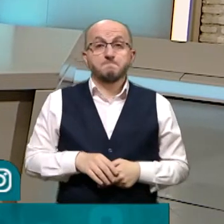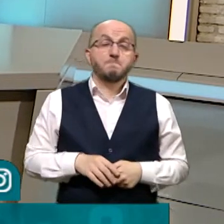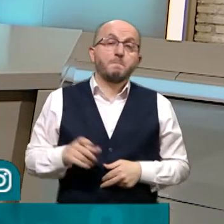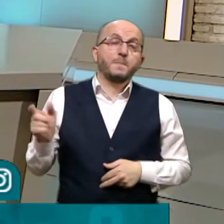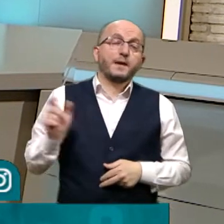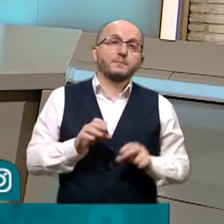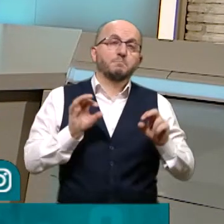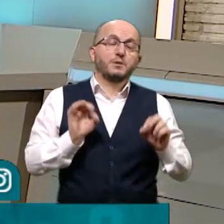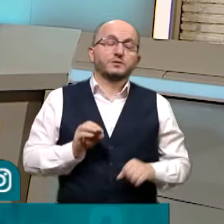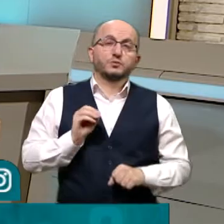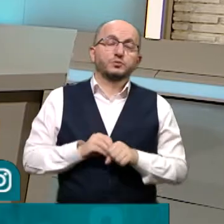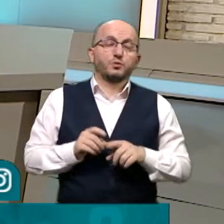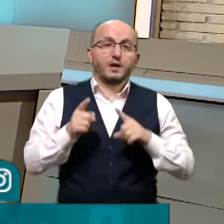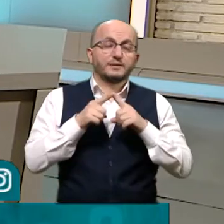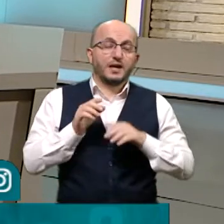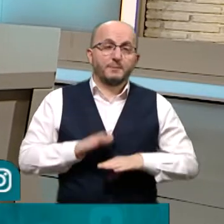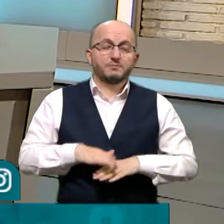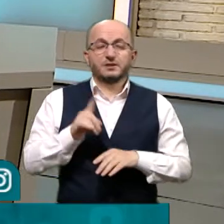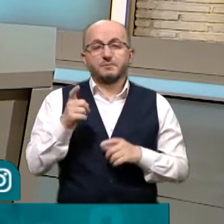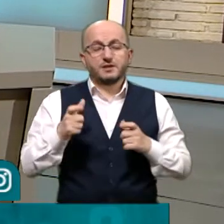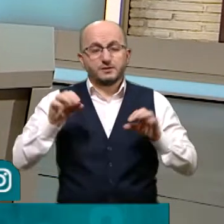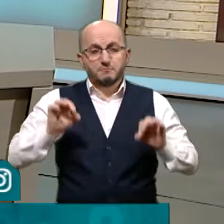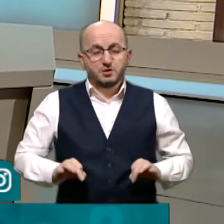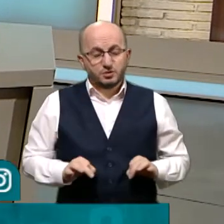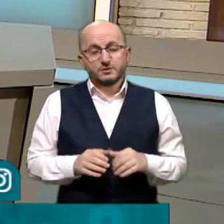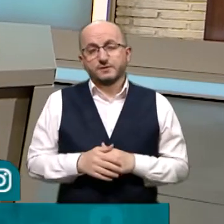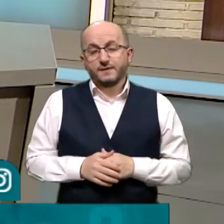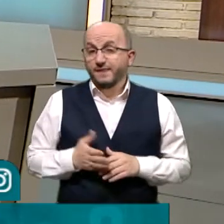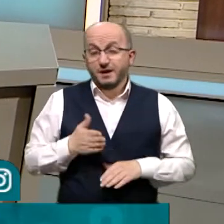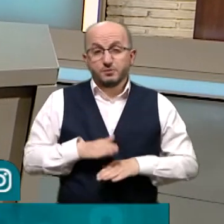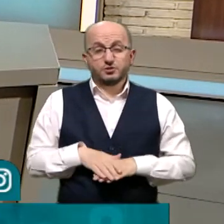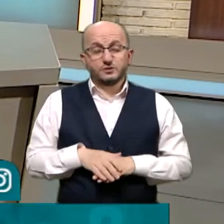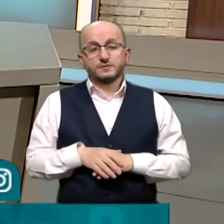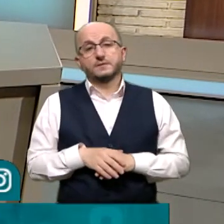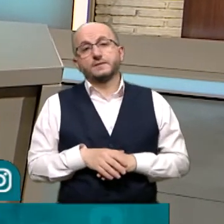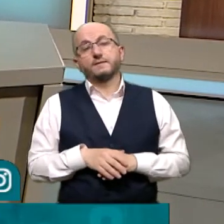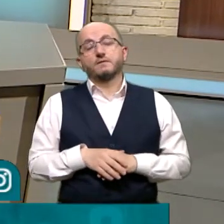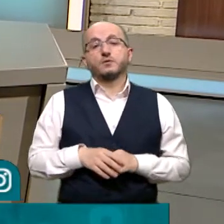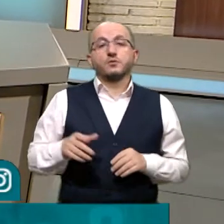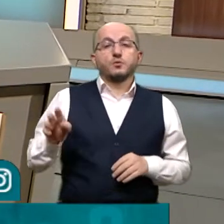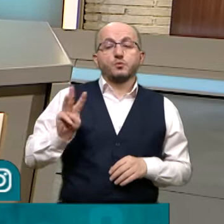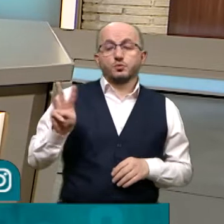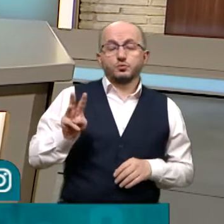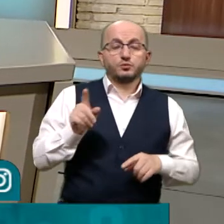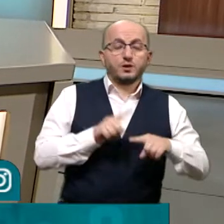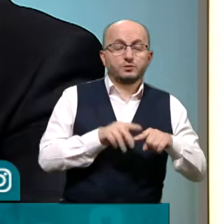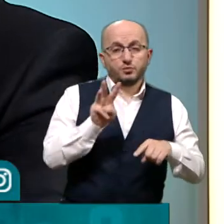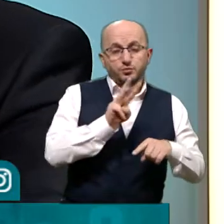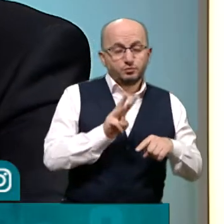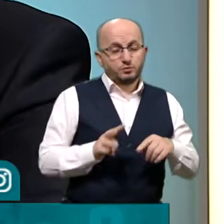başlangıcın sonu hesap etmeden bir yerden başladık başladıysa ne yapacağız o zaman birşey yapacağız 36/30 yani